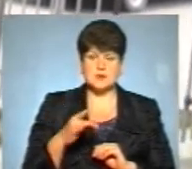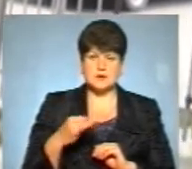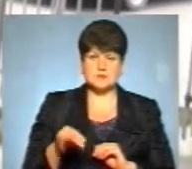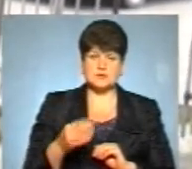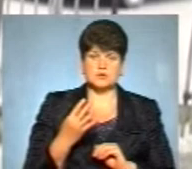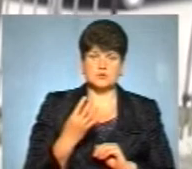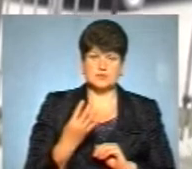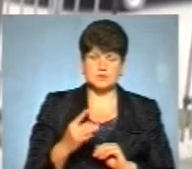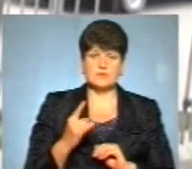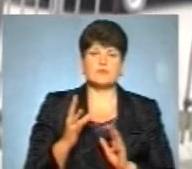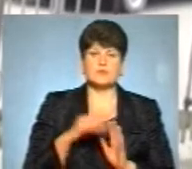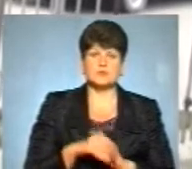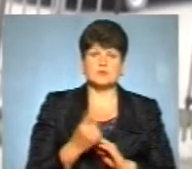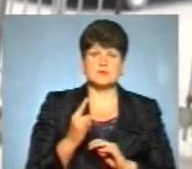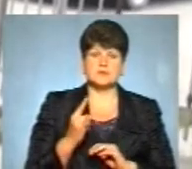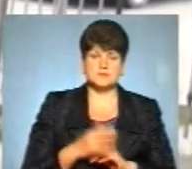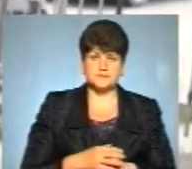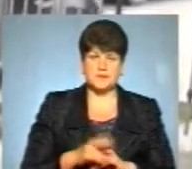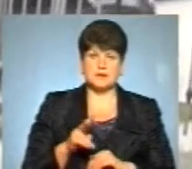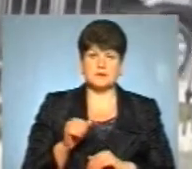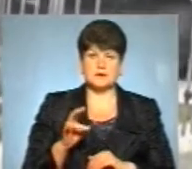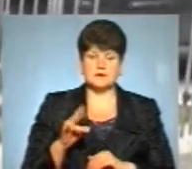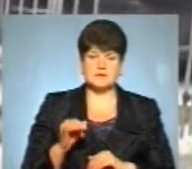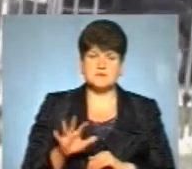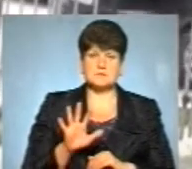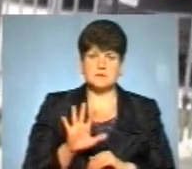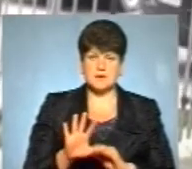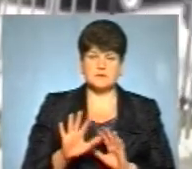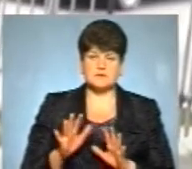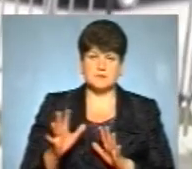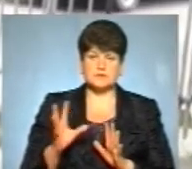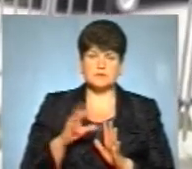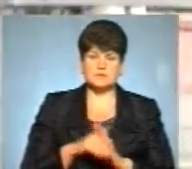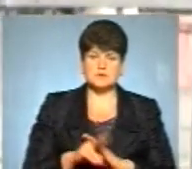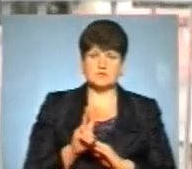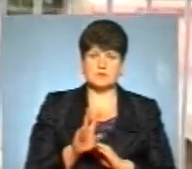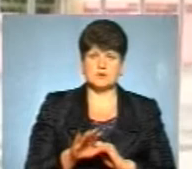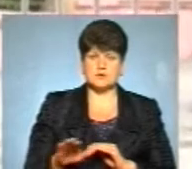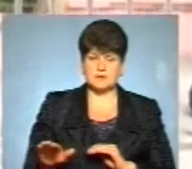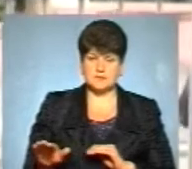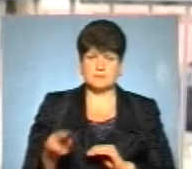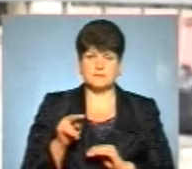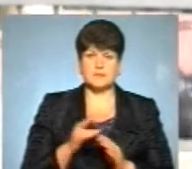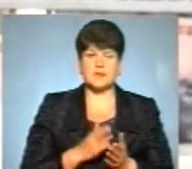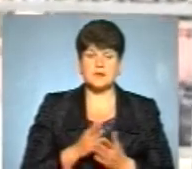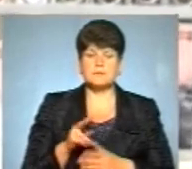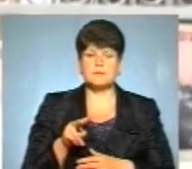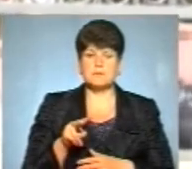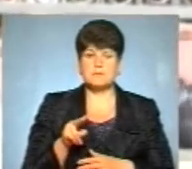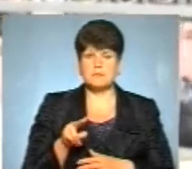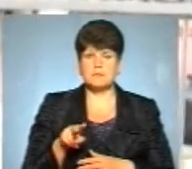тому числі 1 дитина, і Лановецький – 5 випадків, в тому числі 2 дітей. Методом ПЛР за